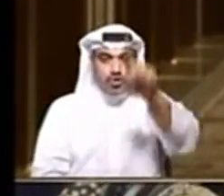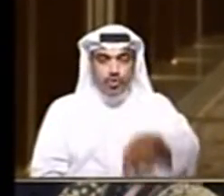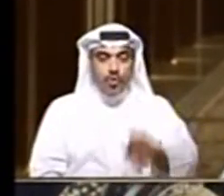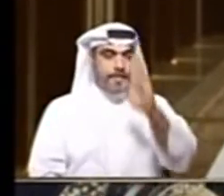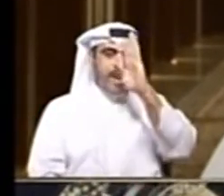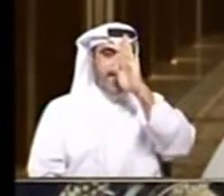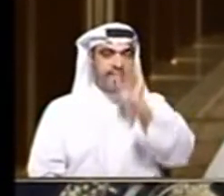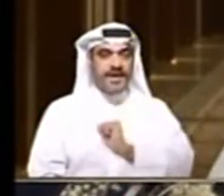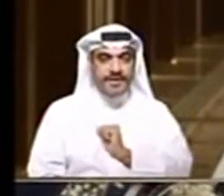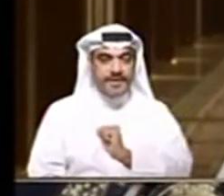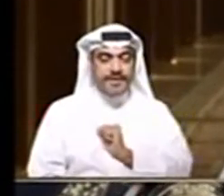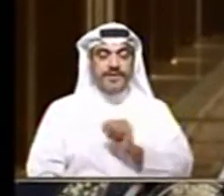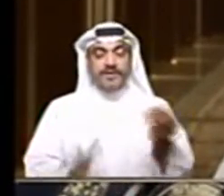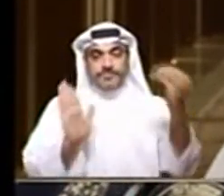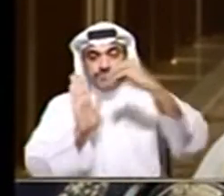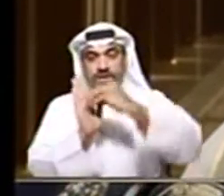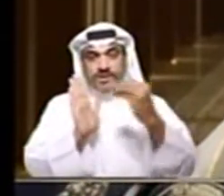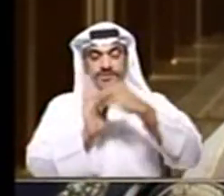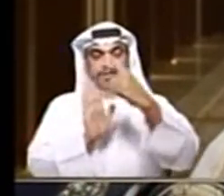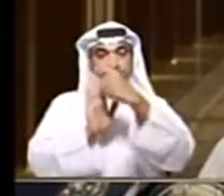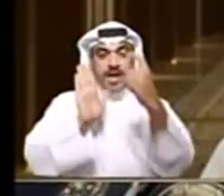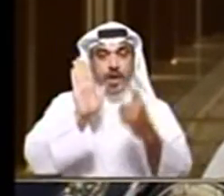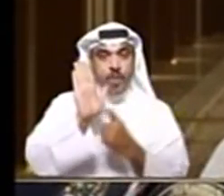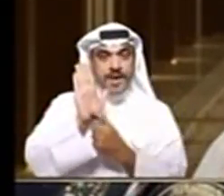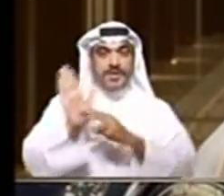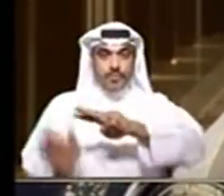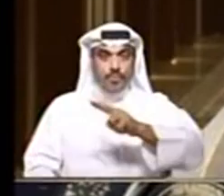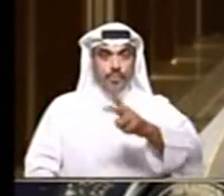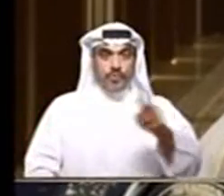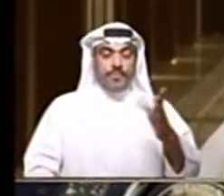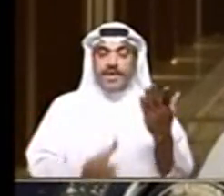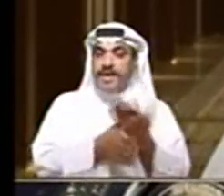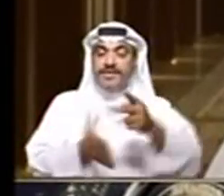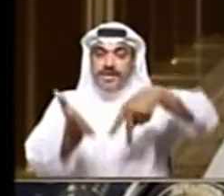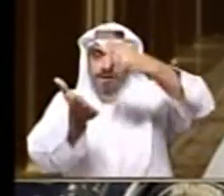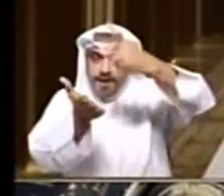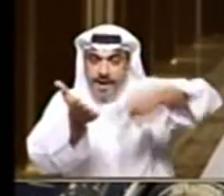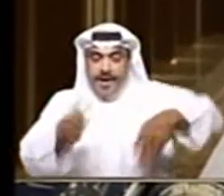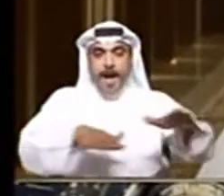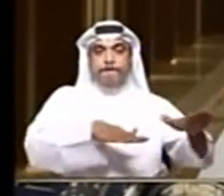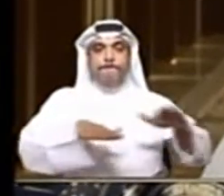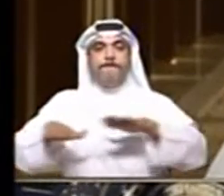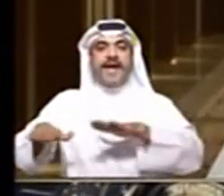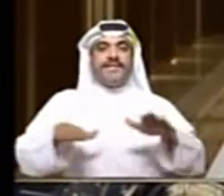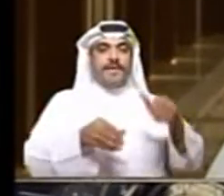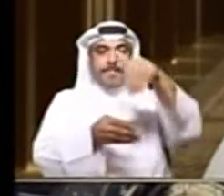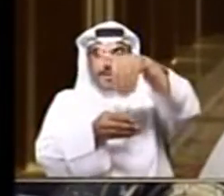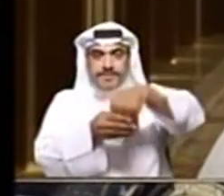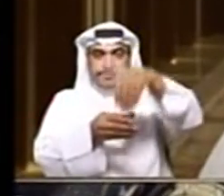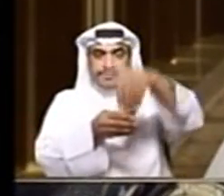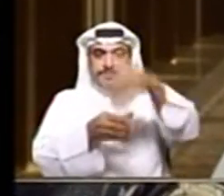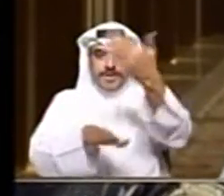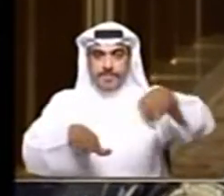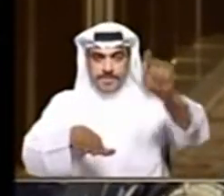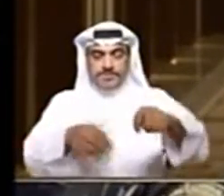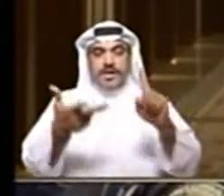أدرج فيها العديد من القوانين بناء على قرار من مكتب المجلس. أيضا سيكون أو ستكون هناك